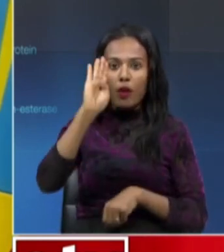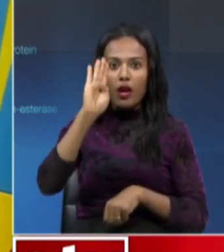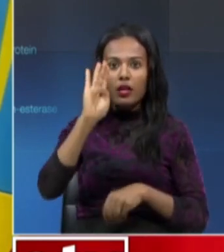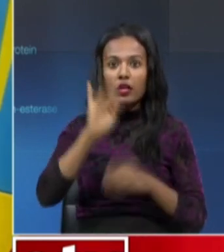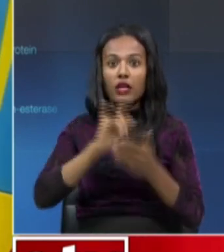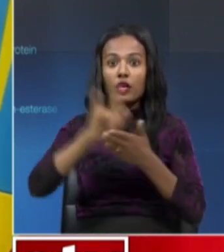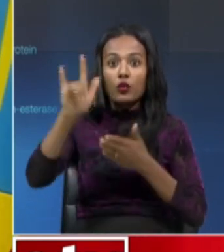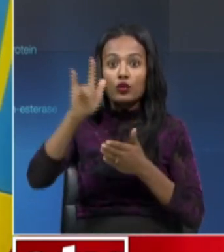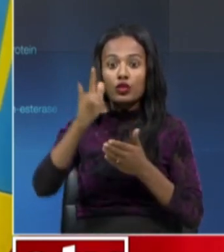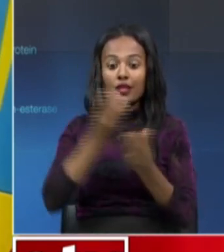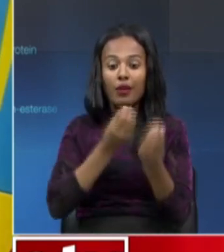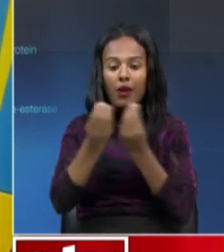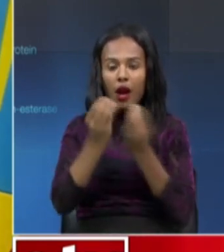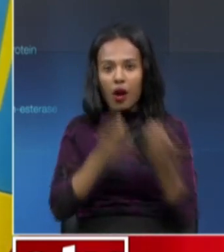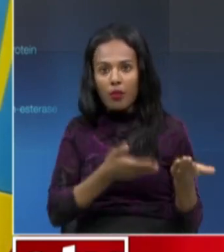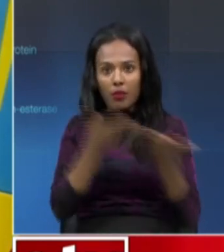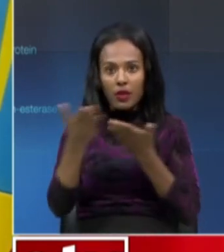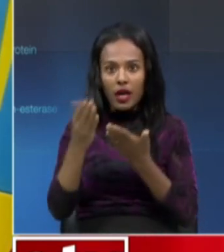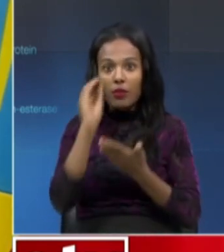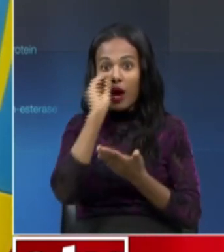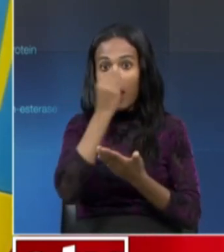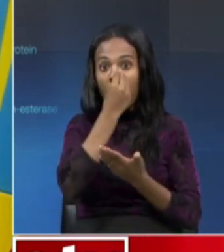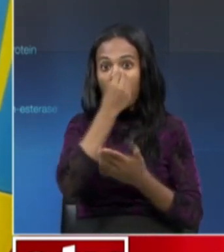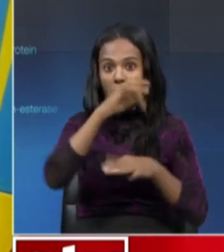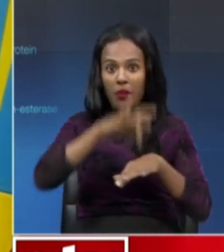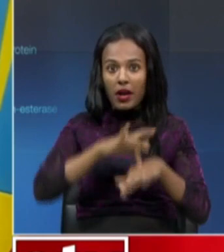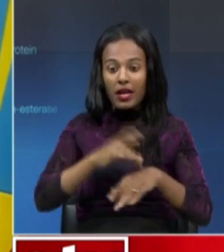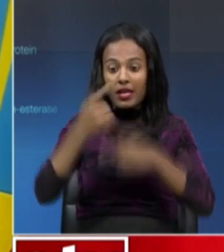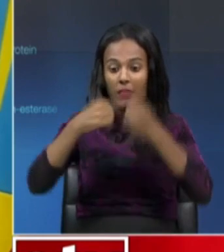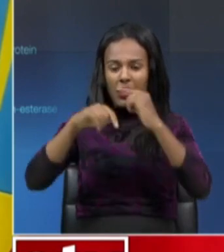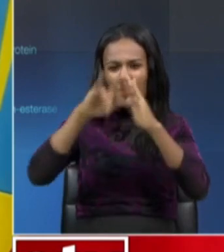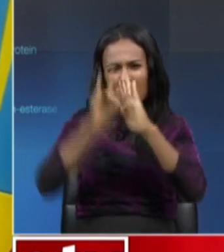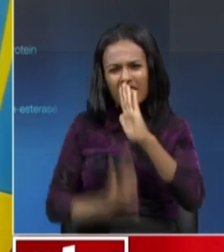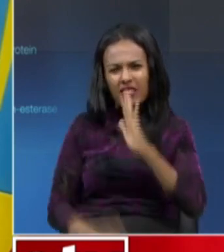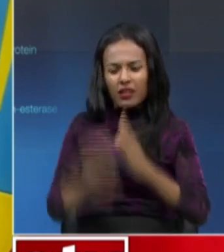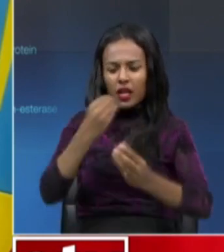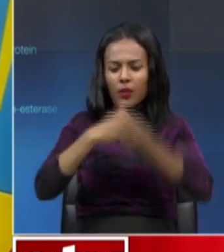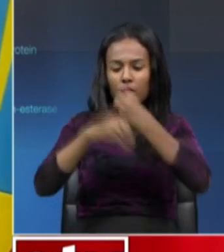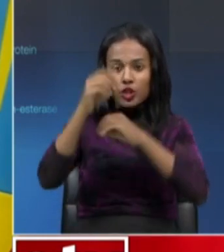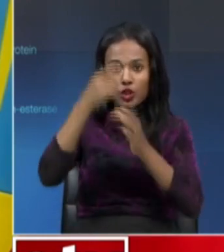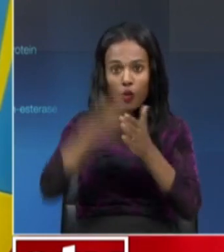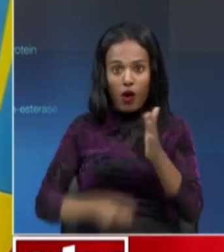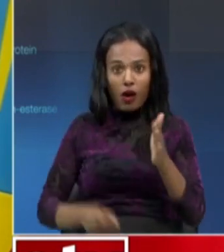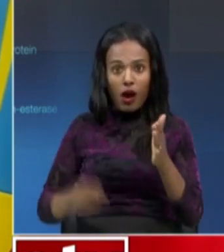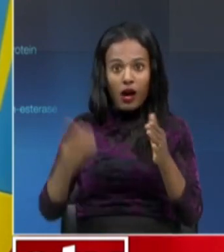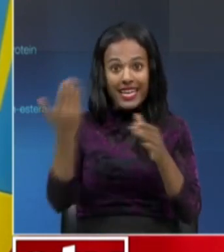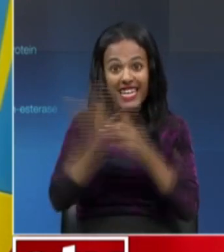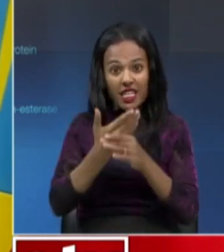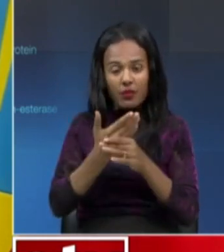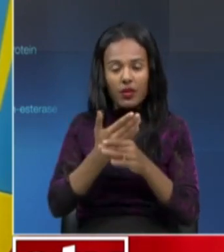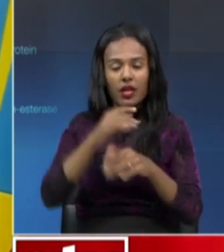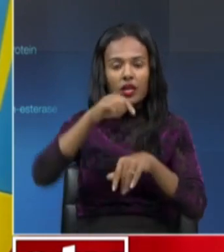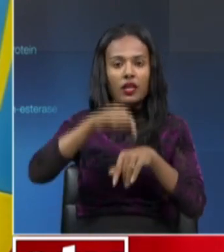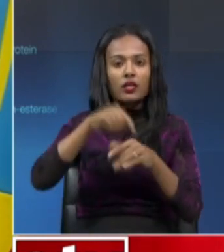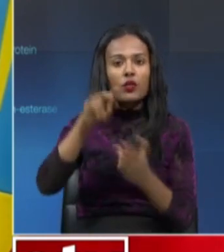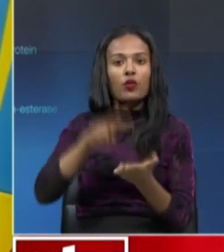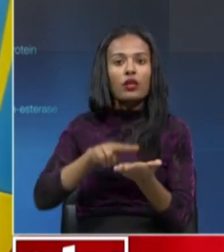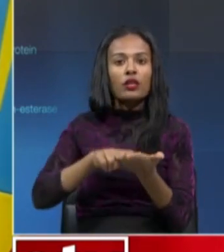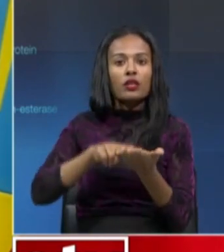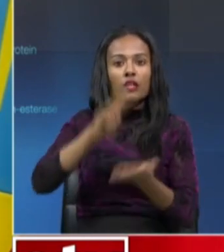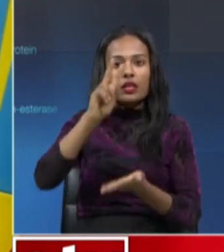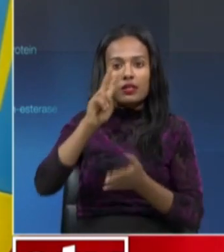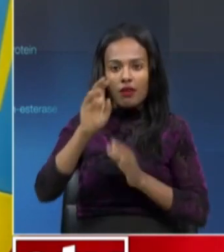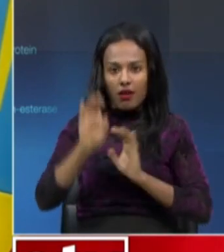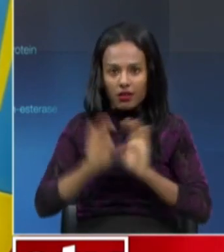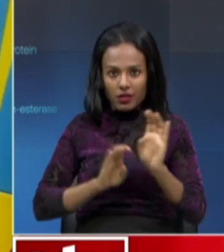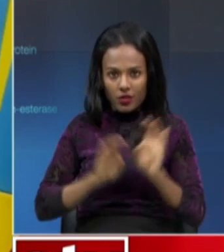ገበያ በሚቀርብ አበባ ላይ የጣለው ዝቅተኛ የመሸጫ ዋጋ ገደብ ለጊዜው እንዲነሳ